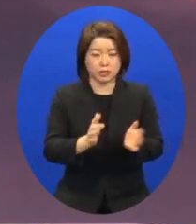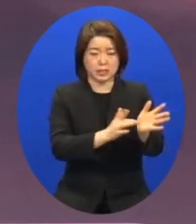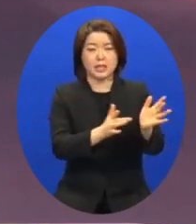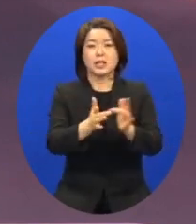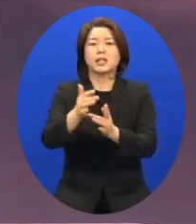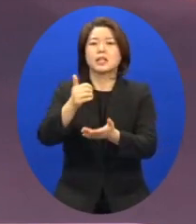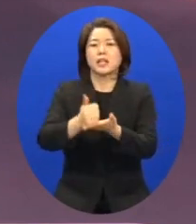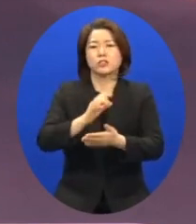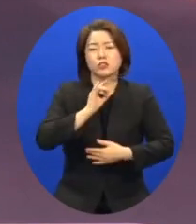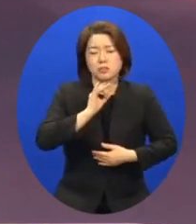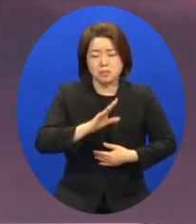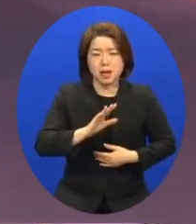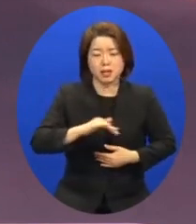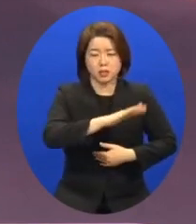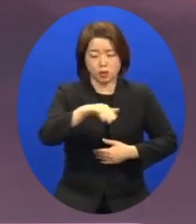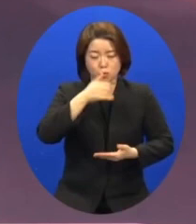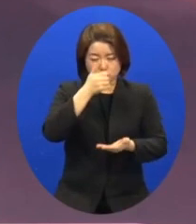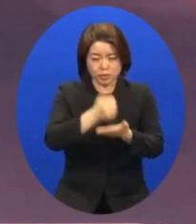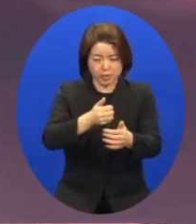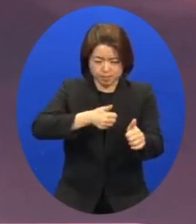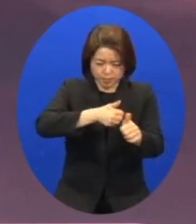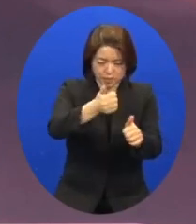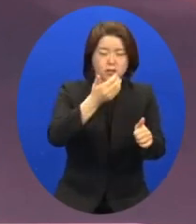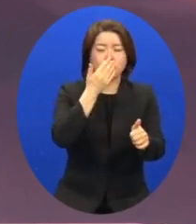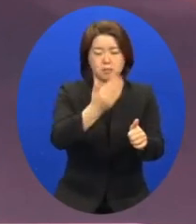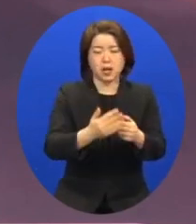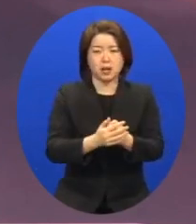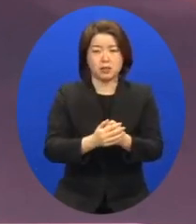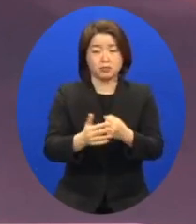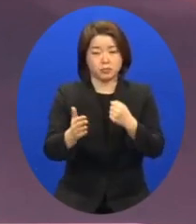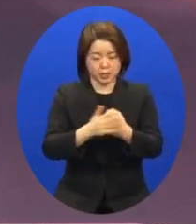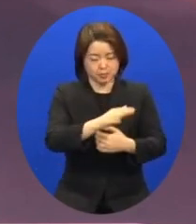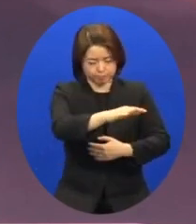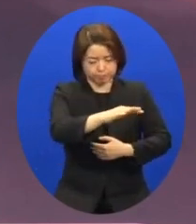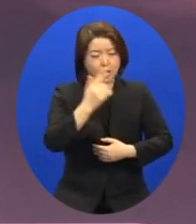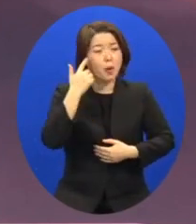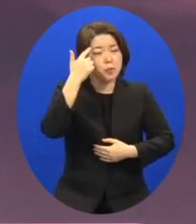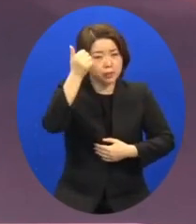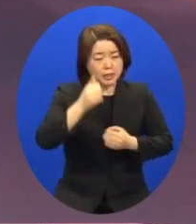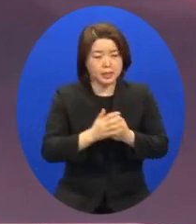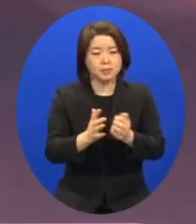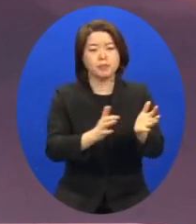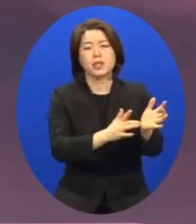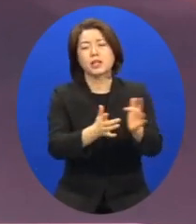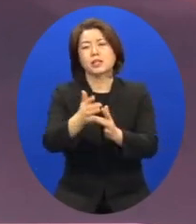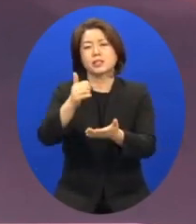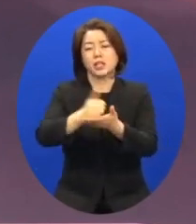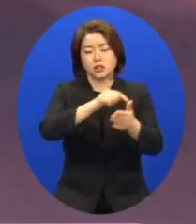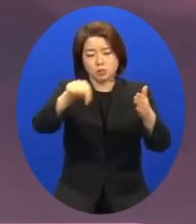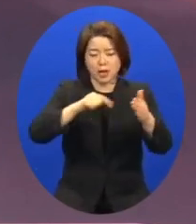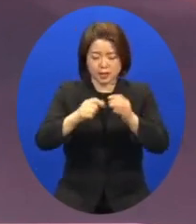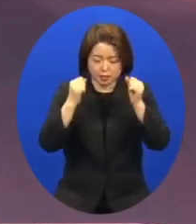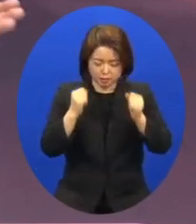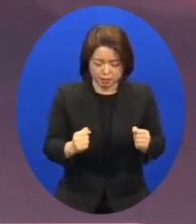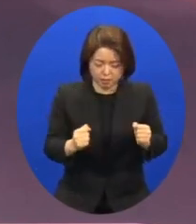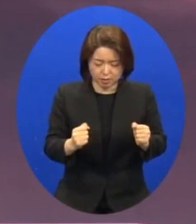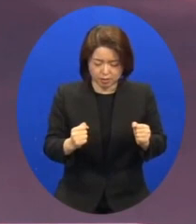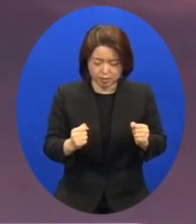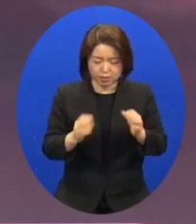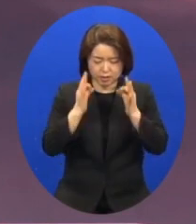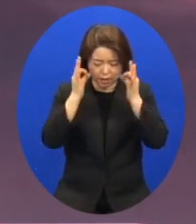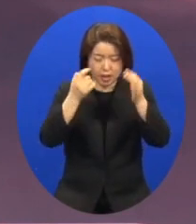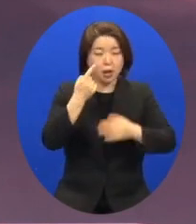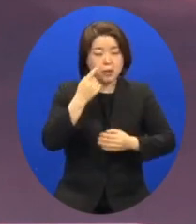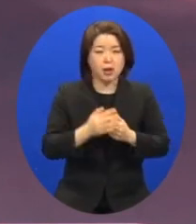우리 죄를 이기게 하실 수 있습니다 그러니 목사님 예수님 안에 거하게 를 힘 쓰세요 그러면 주님이